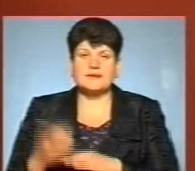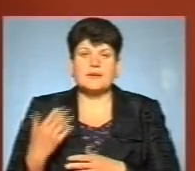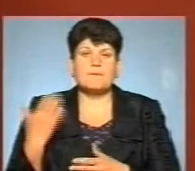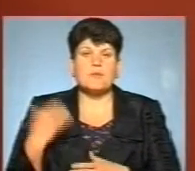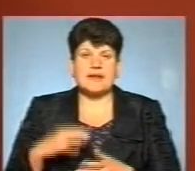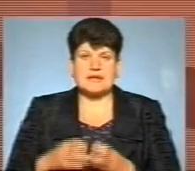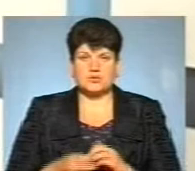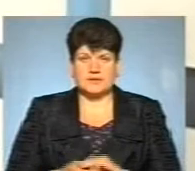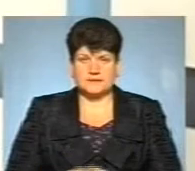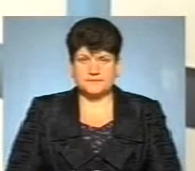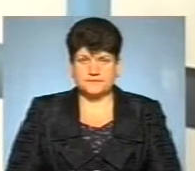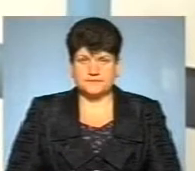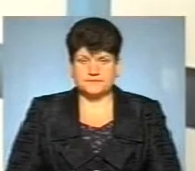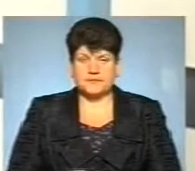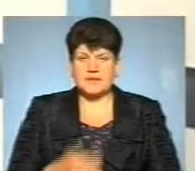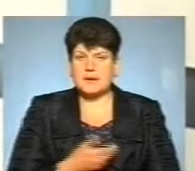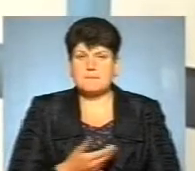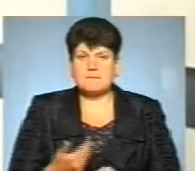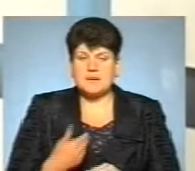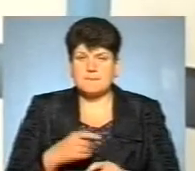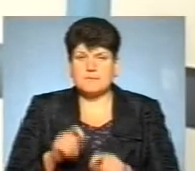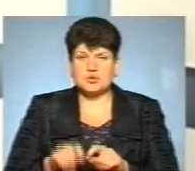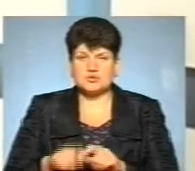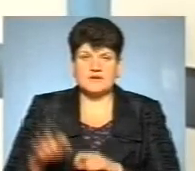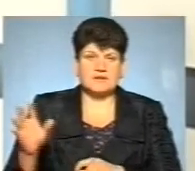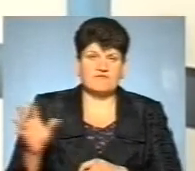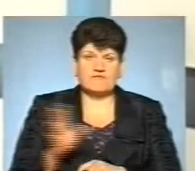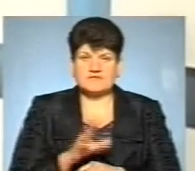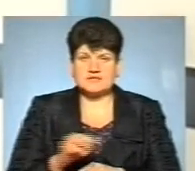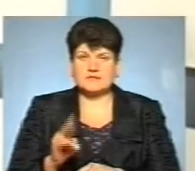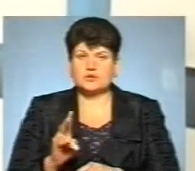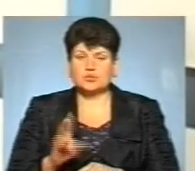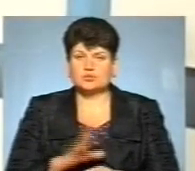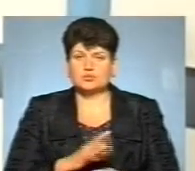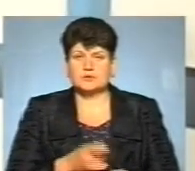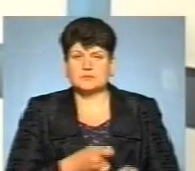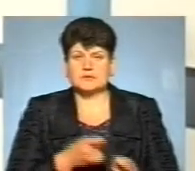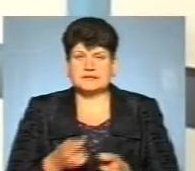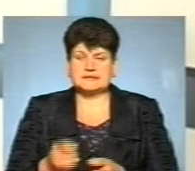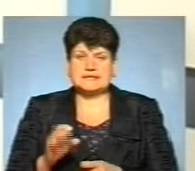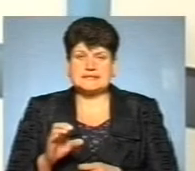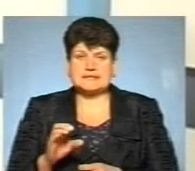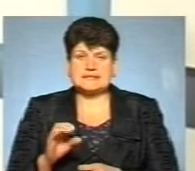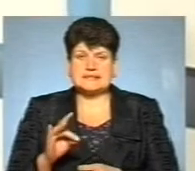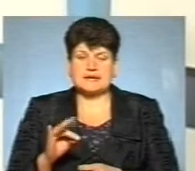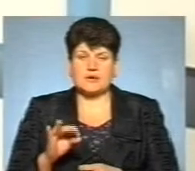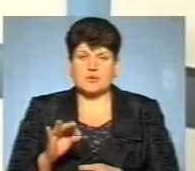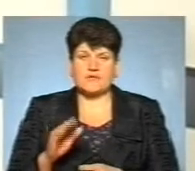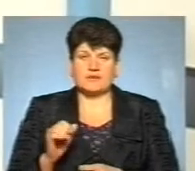результати? Ну, ми протестували всіх, від кого були доставлені сироватки. Не була